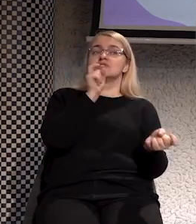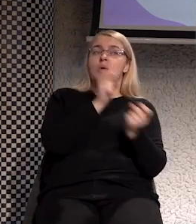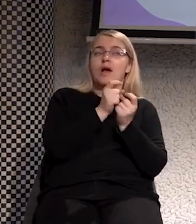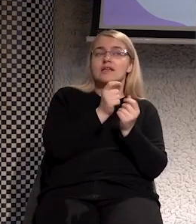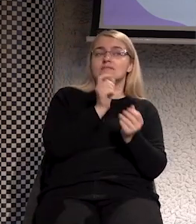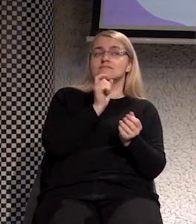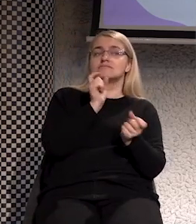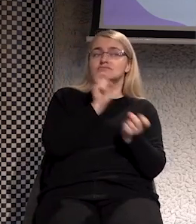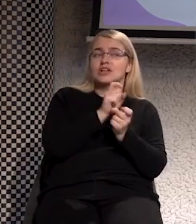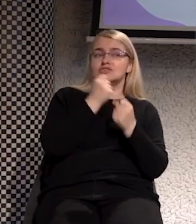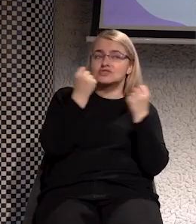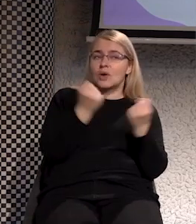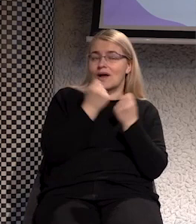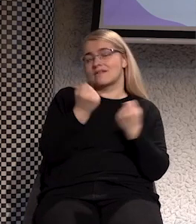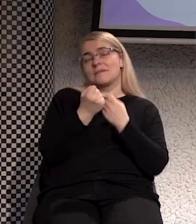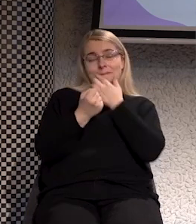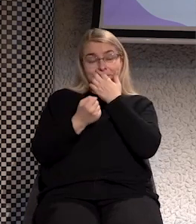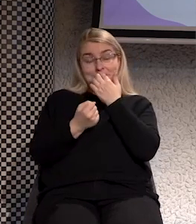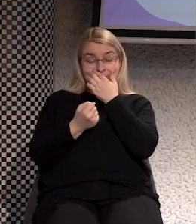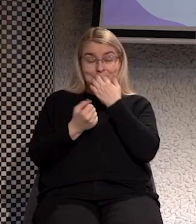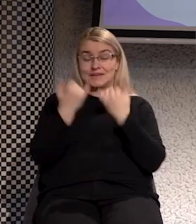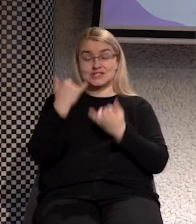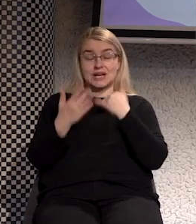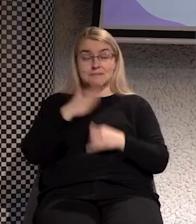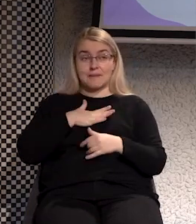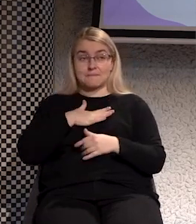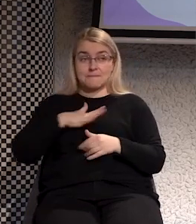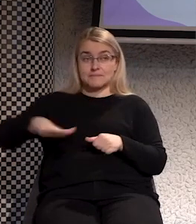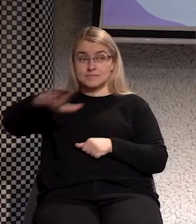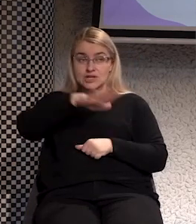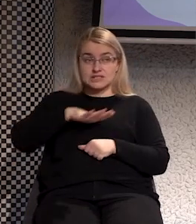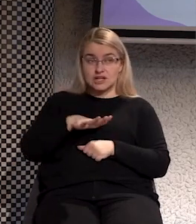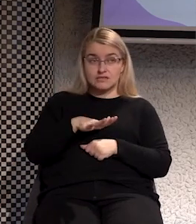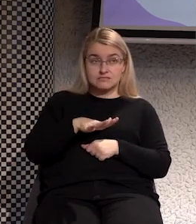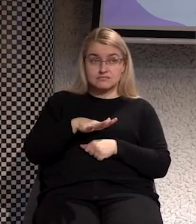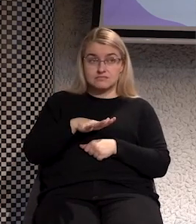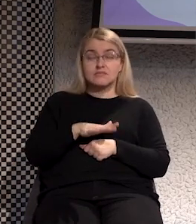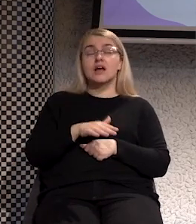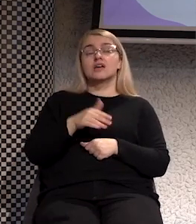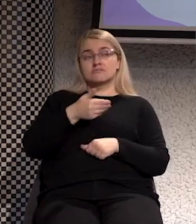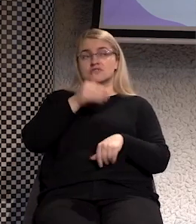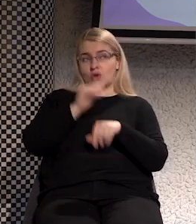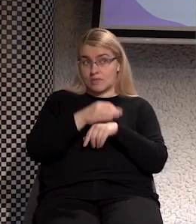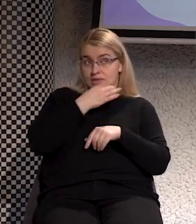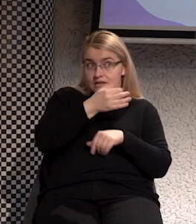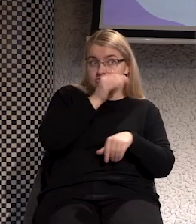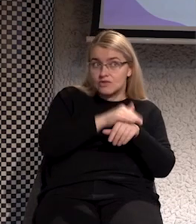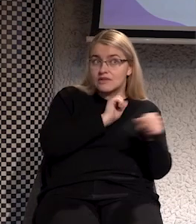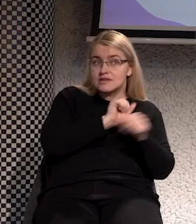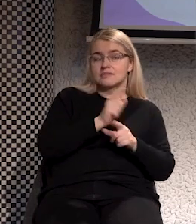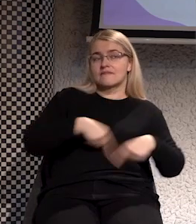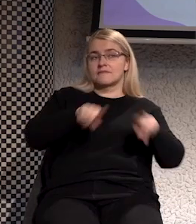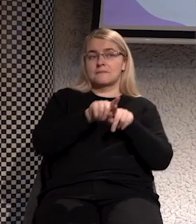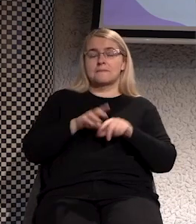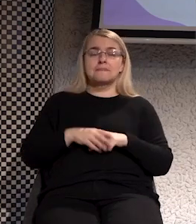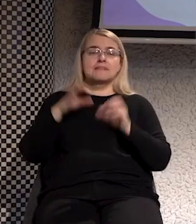działają i warto je, jeżeli jest taka możliwość czy przestrzeń w szkole, czy jest na to zgoda, żeby je realizować. bo ja też tak mi się